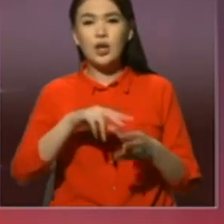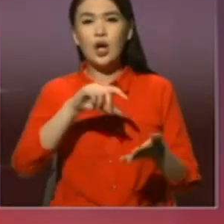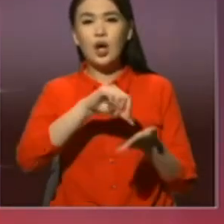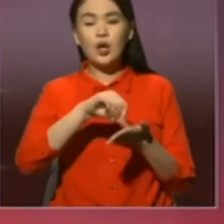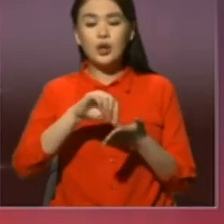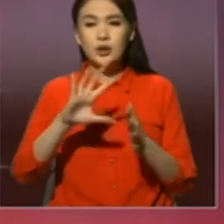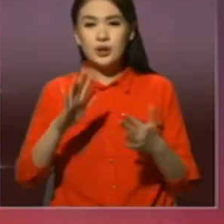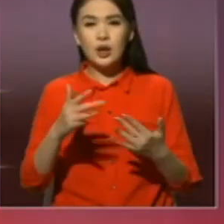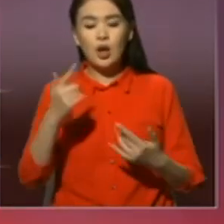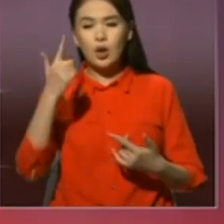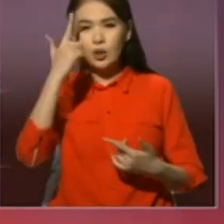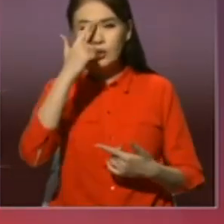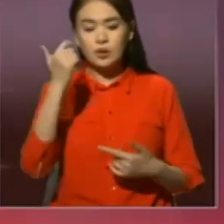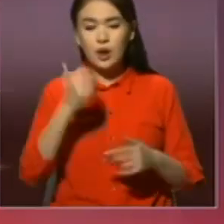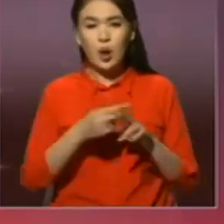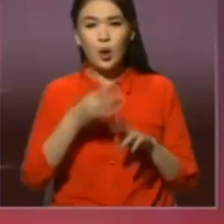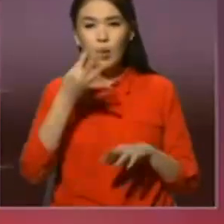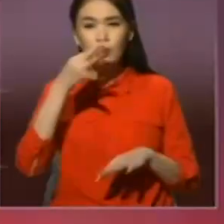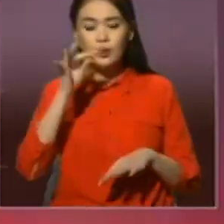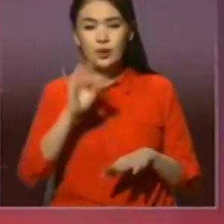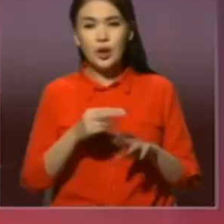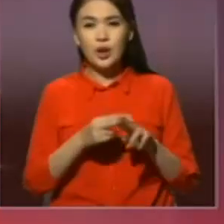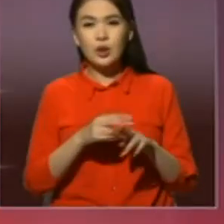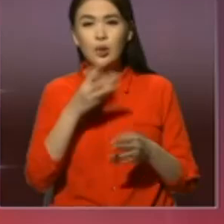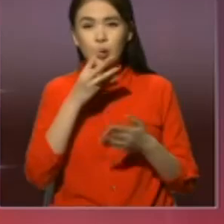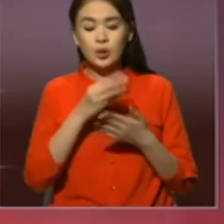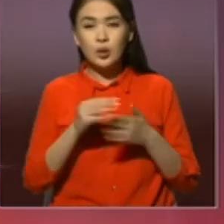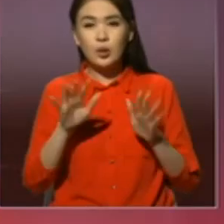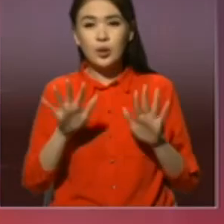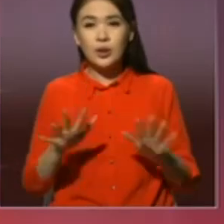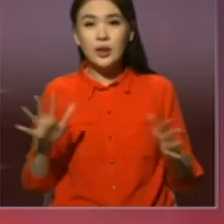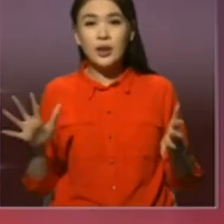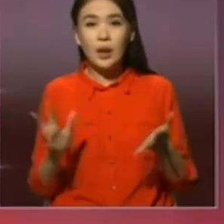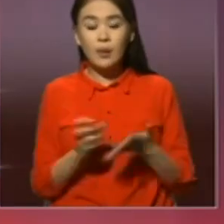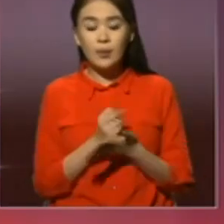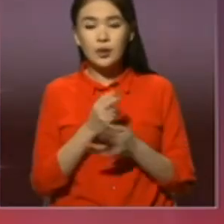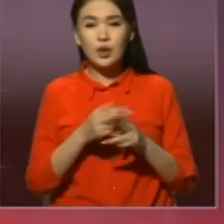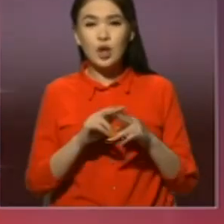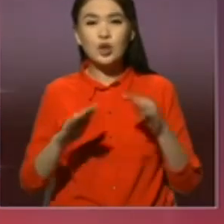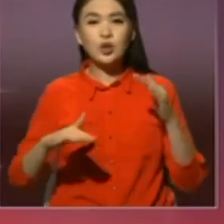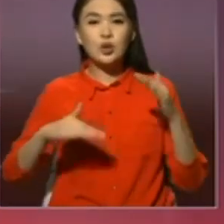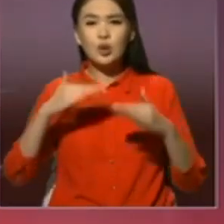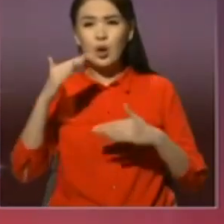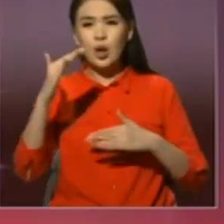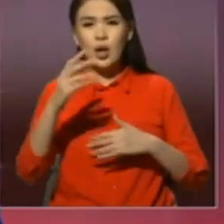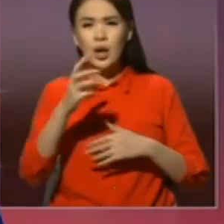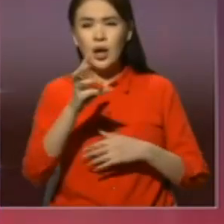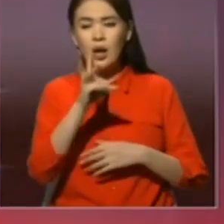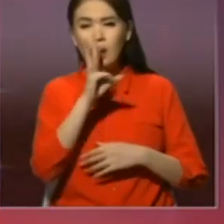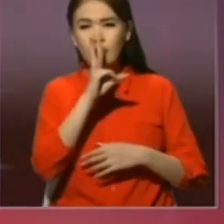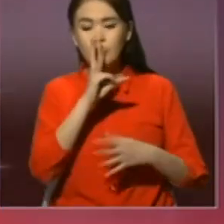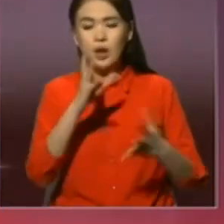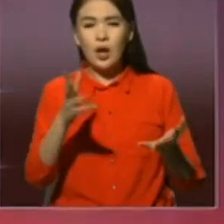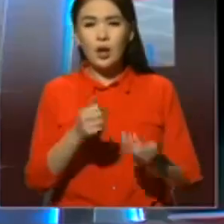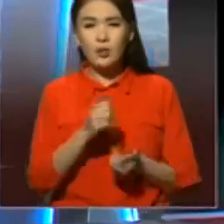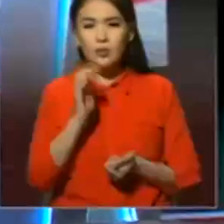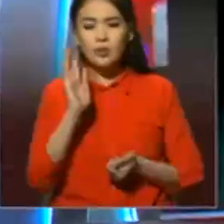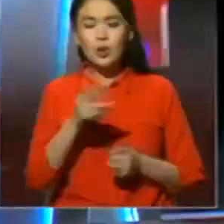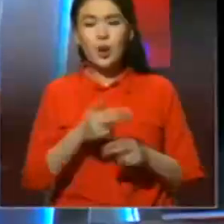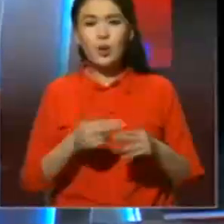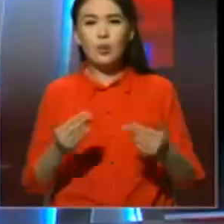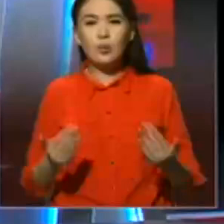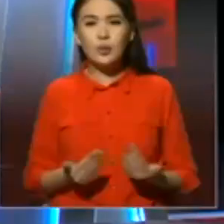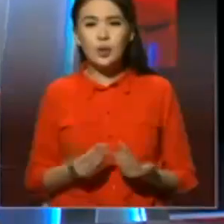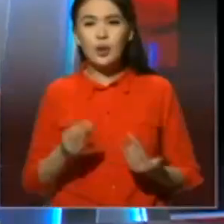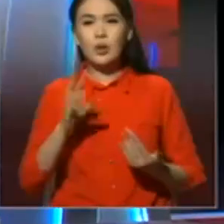болсаң, нағыз білікті маман болатын болсаң, сен өмірде өзің орның табасың. Жоғары айлық алатын қызмет орның болады. Өмірде де